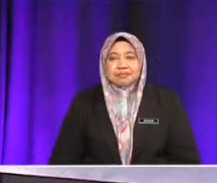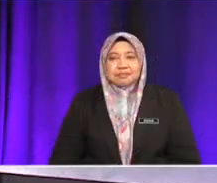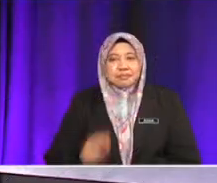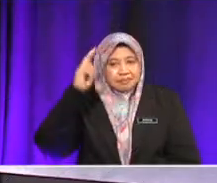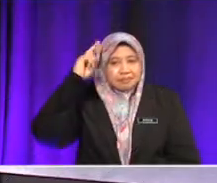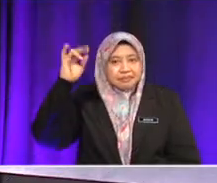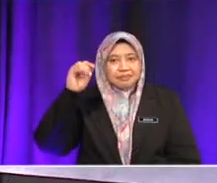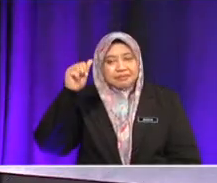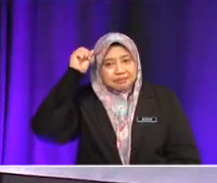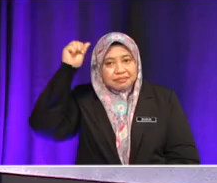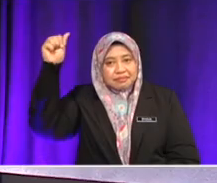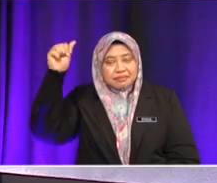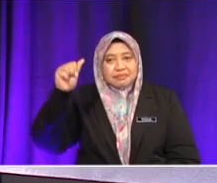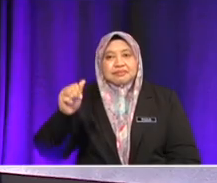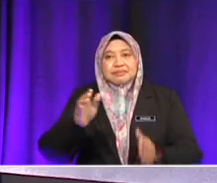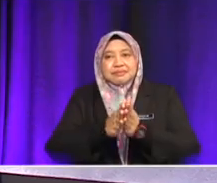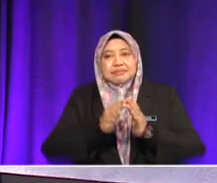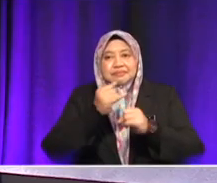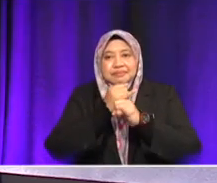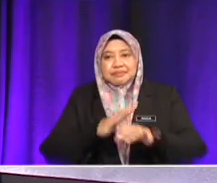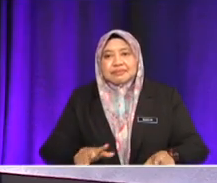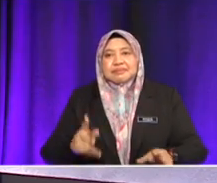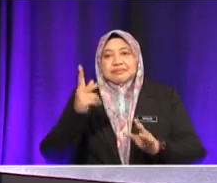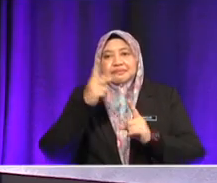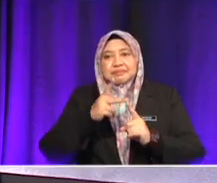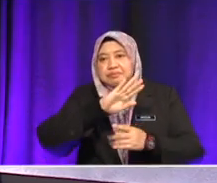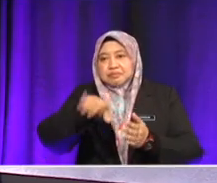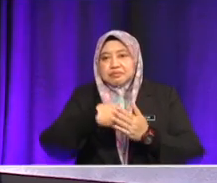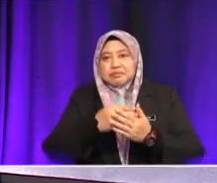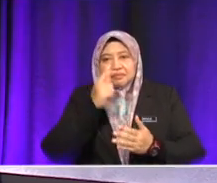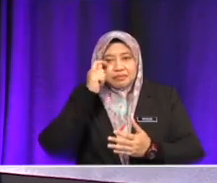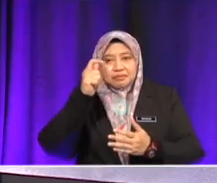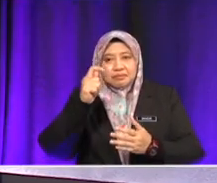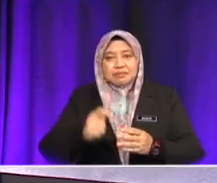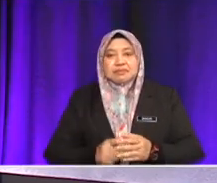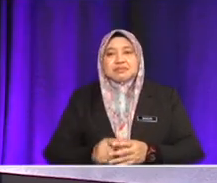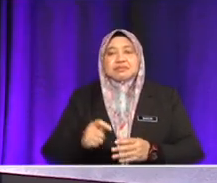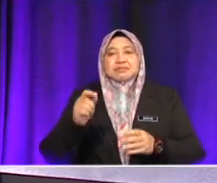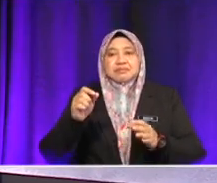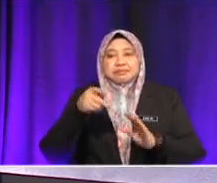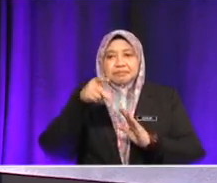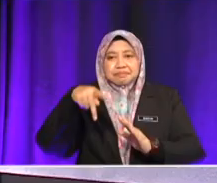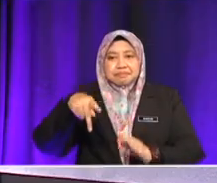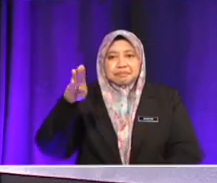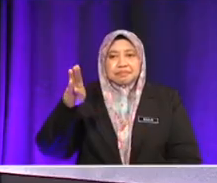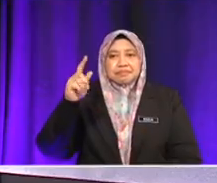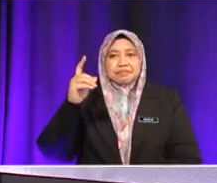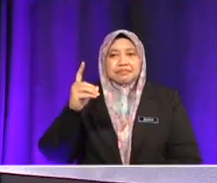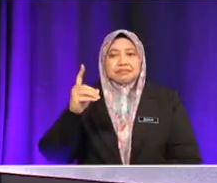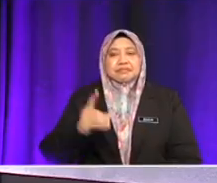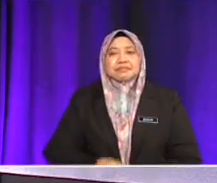Hai assalamualaikum Salam sejahtera semua sudah menyaksikan stop pentaksiran atau lebih dikenal sebagai